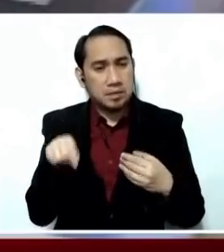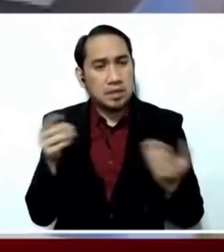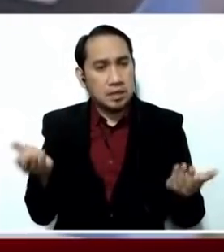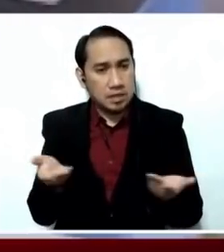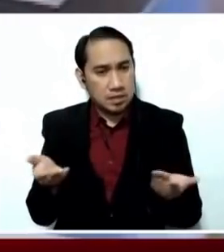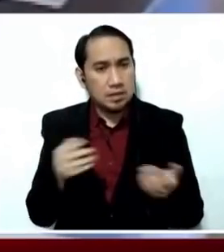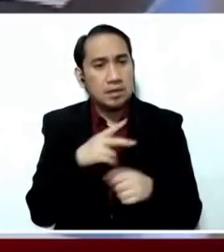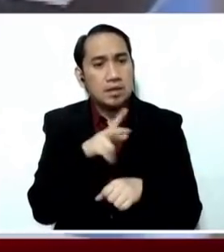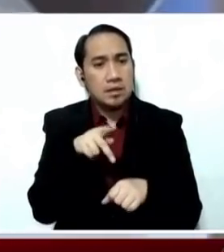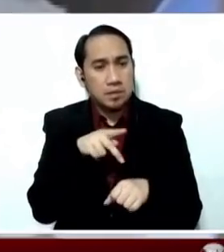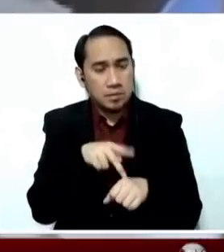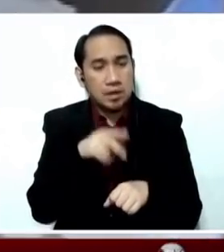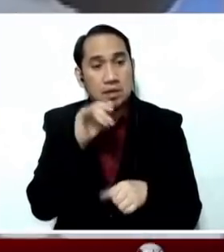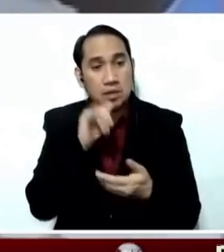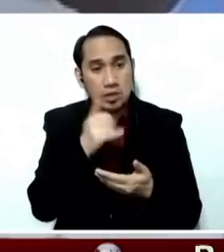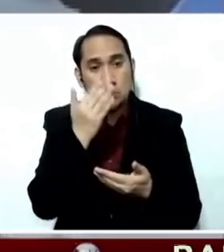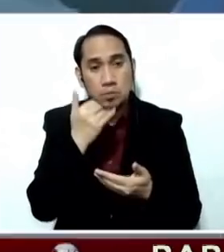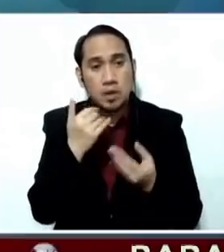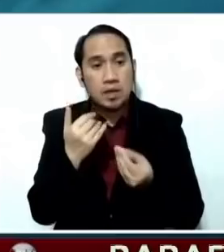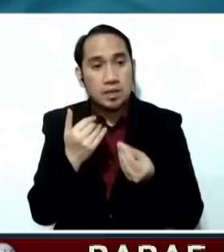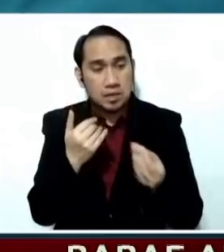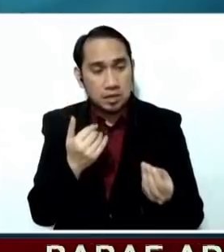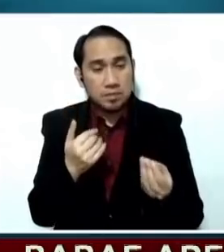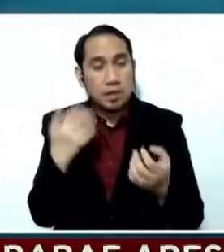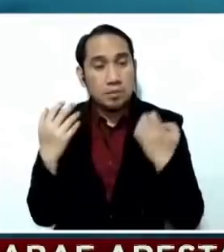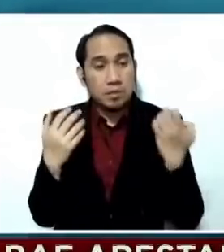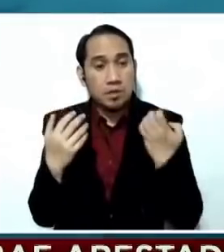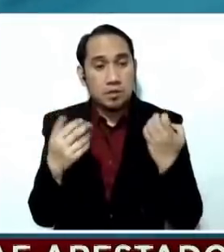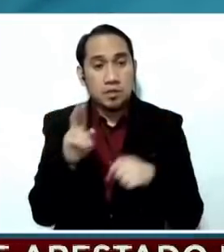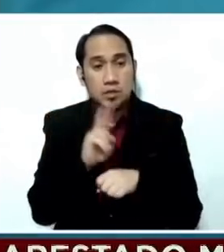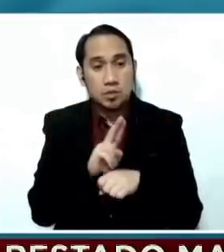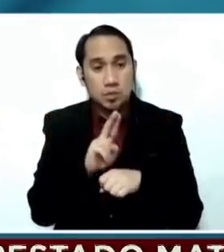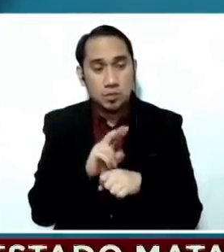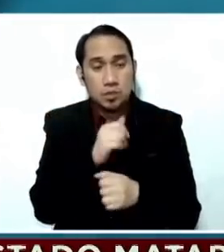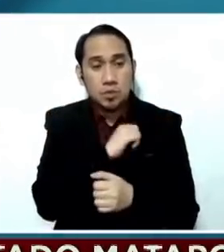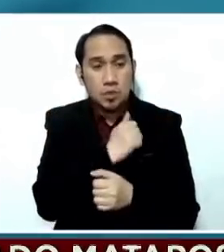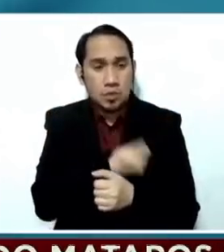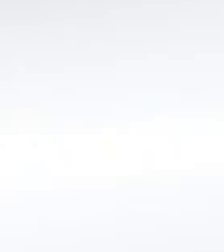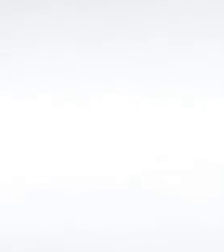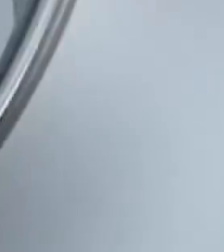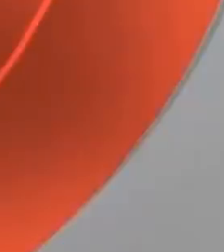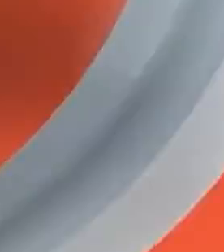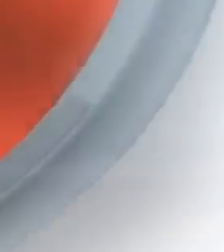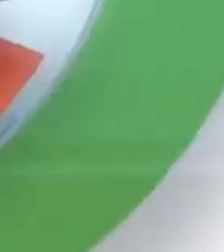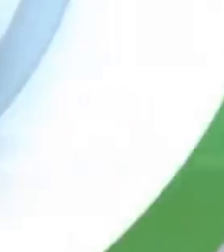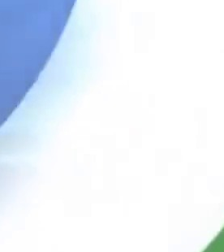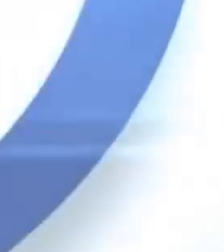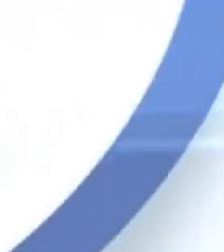binigyan ng Emergency Use Authorization. Vivian Gulia, ABS-CBN News.